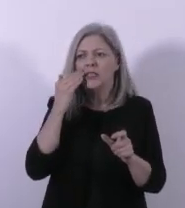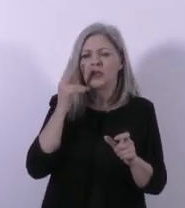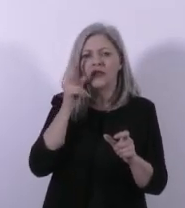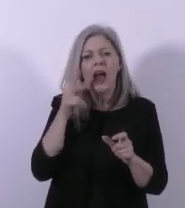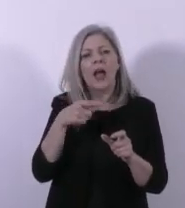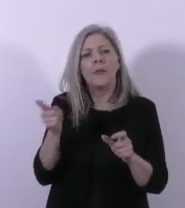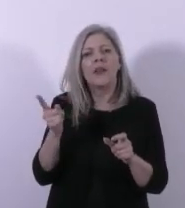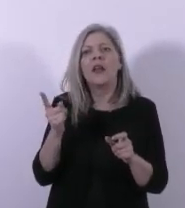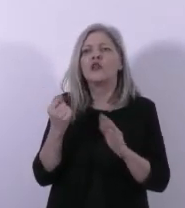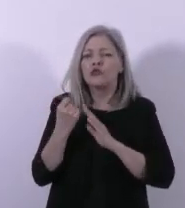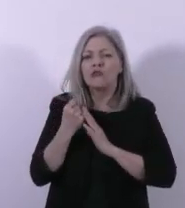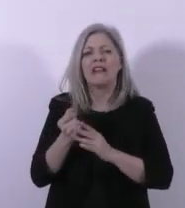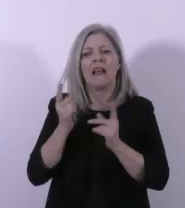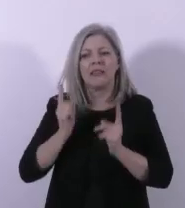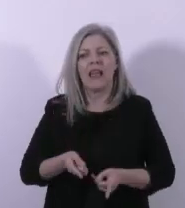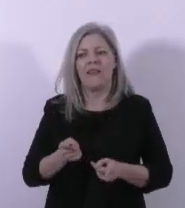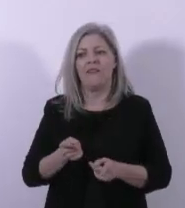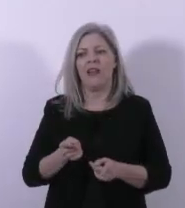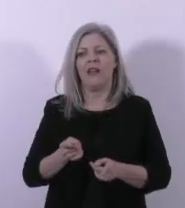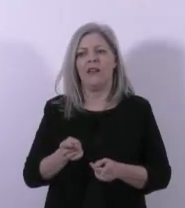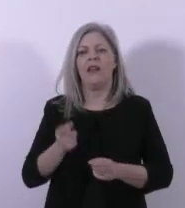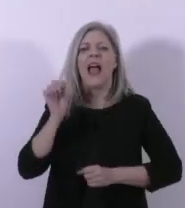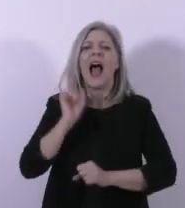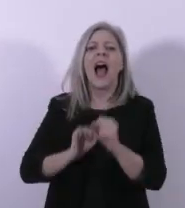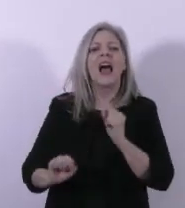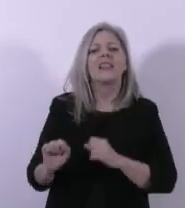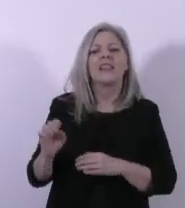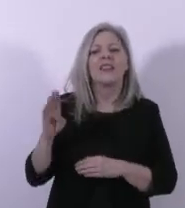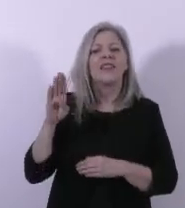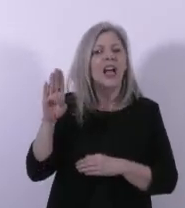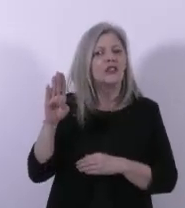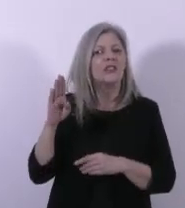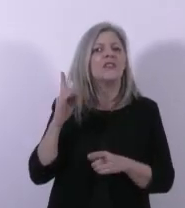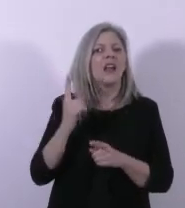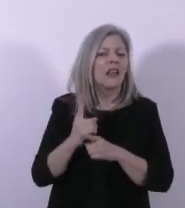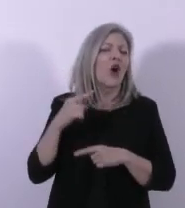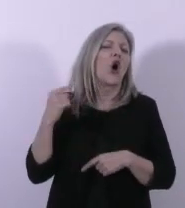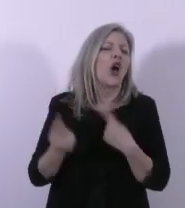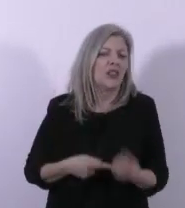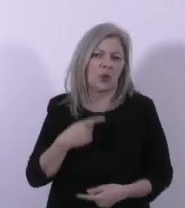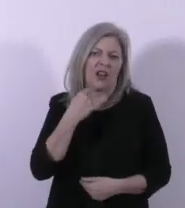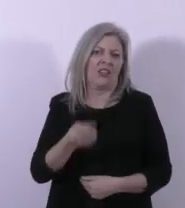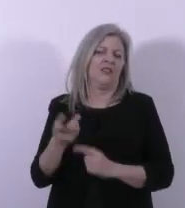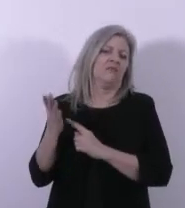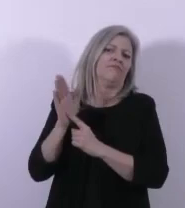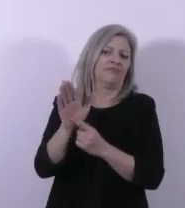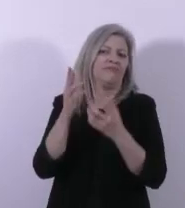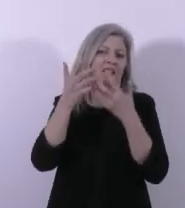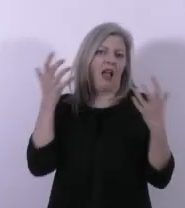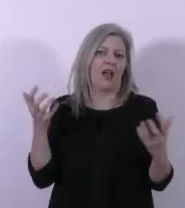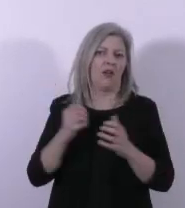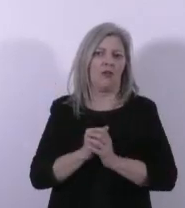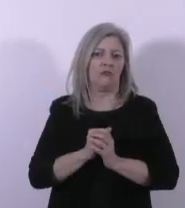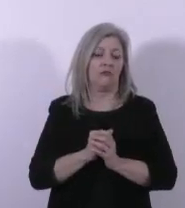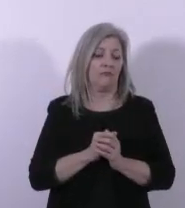Dobbiamo continuare. Poi antifascista lo sono e continuerò ad esserlo. Tutti questi